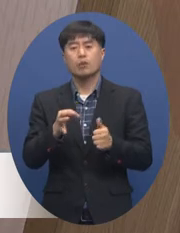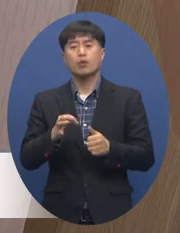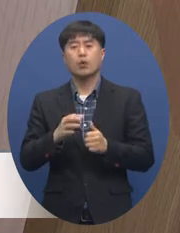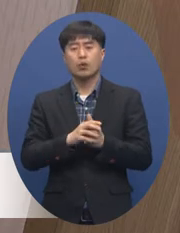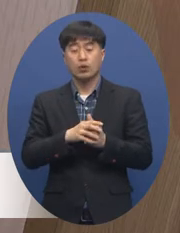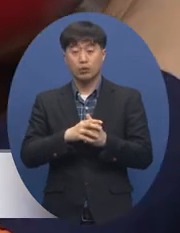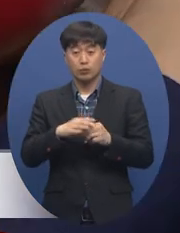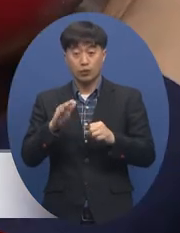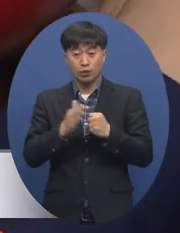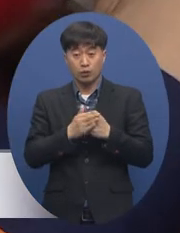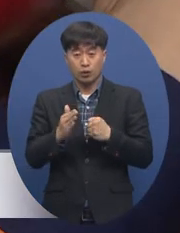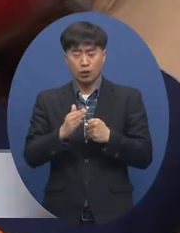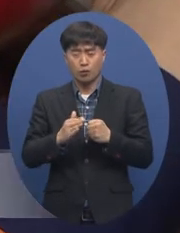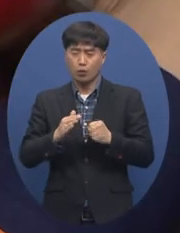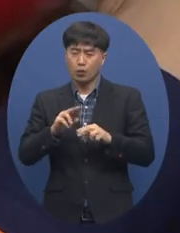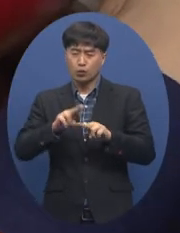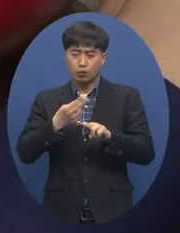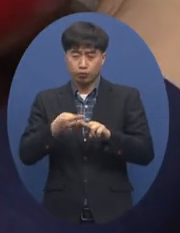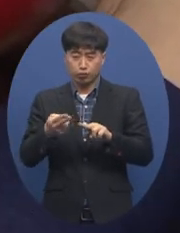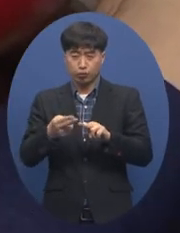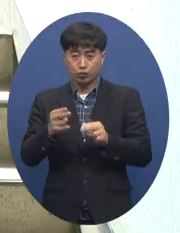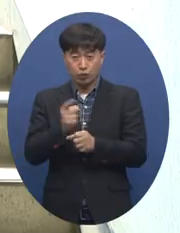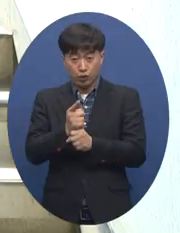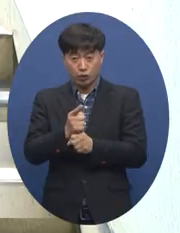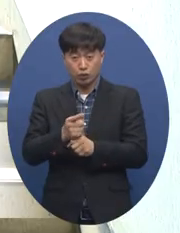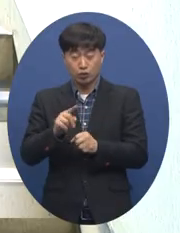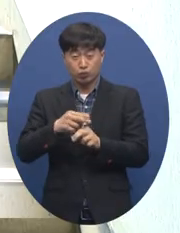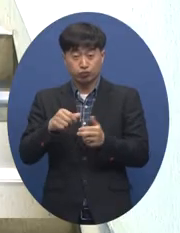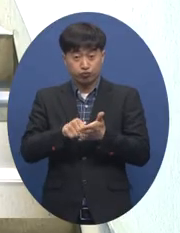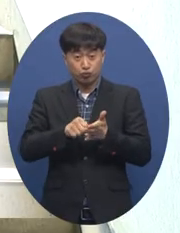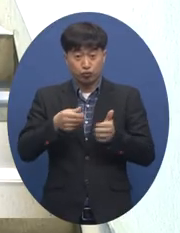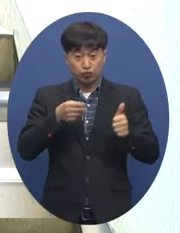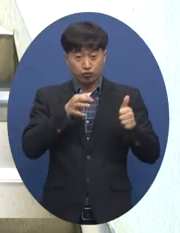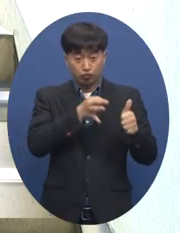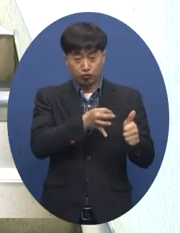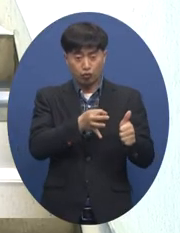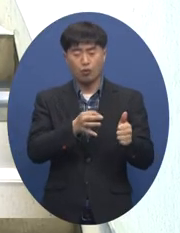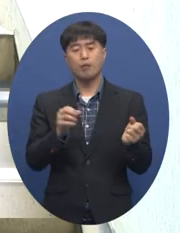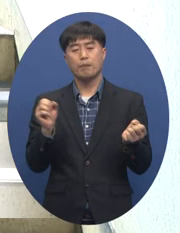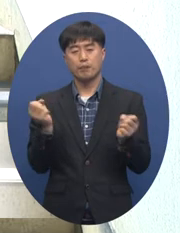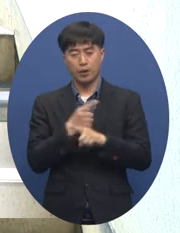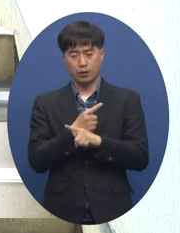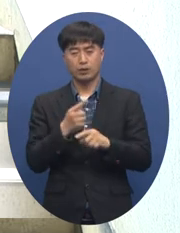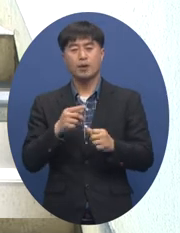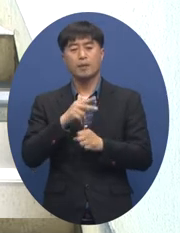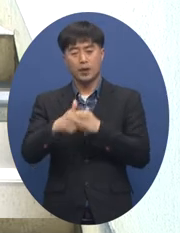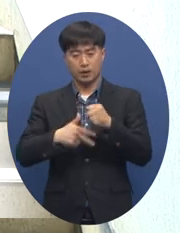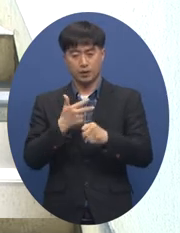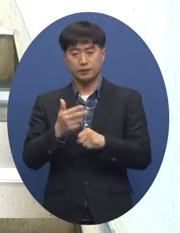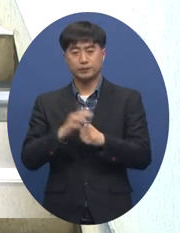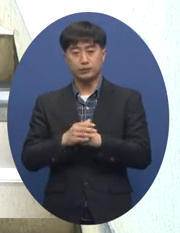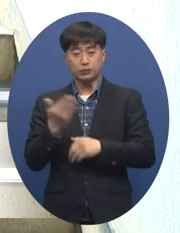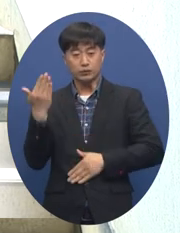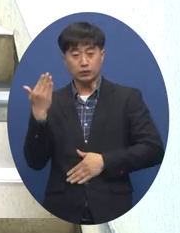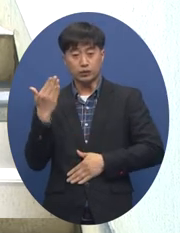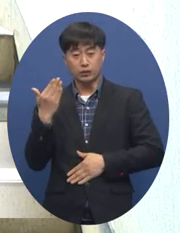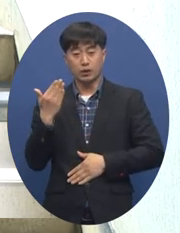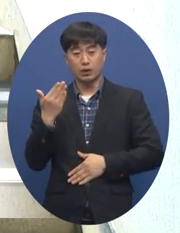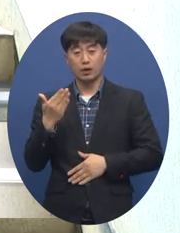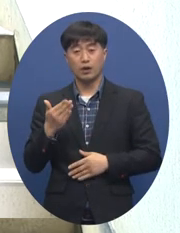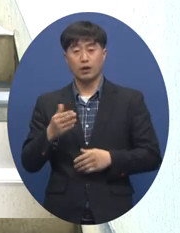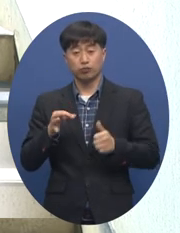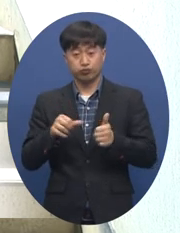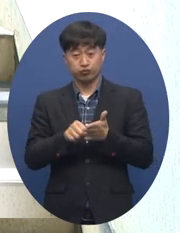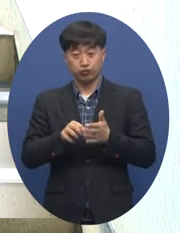등 현물 포상제를 시행한 지 8년 만입니다. 보상 만족도와 관심도가 낮은 기존의 현물 포상을 없애고